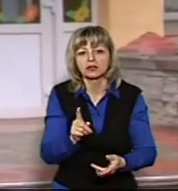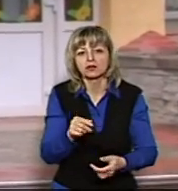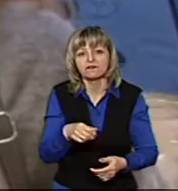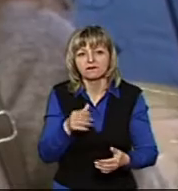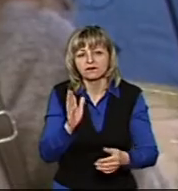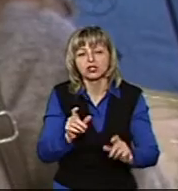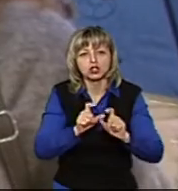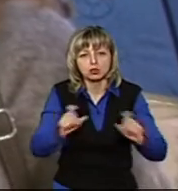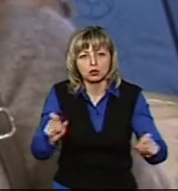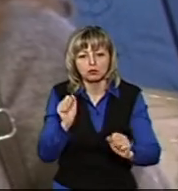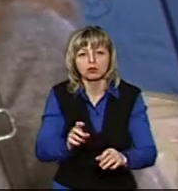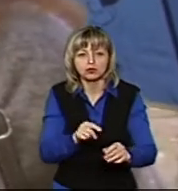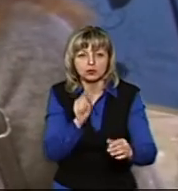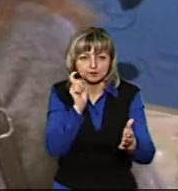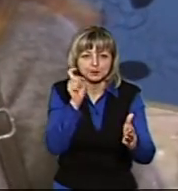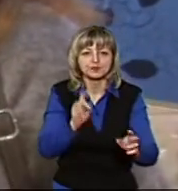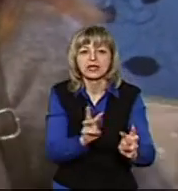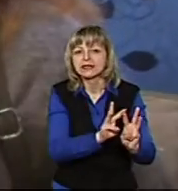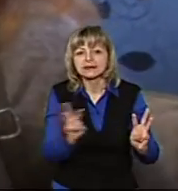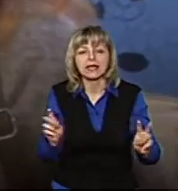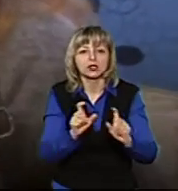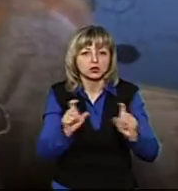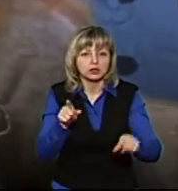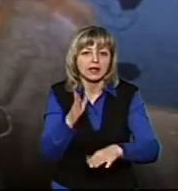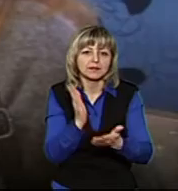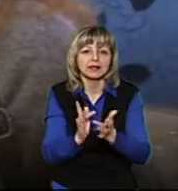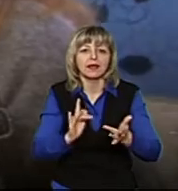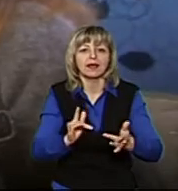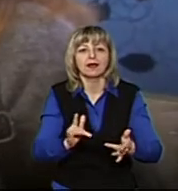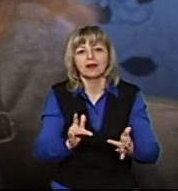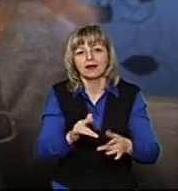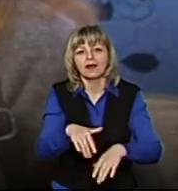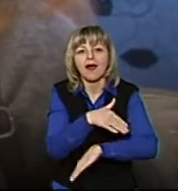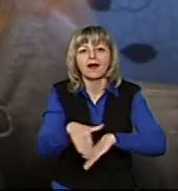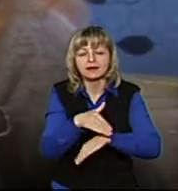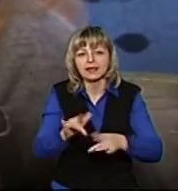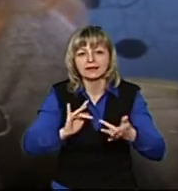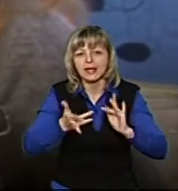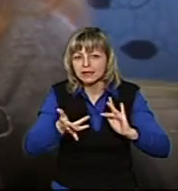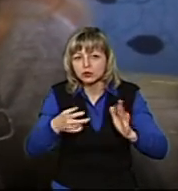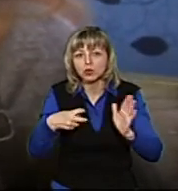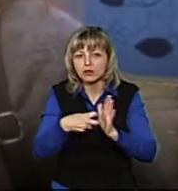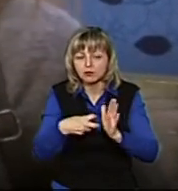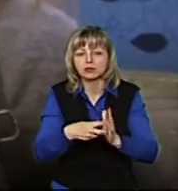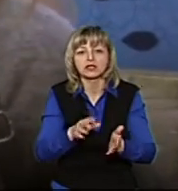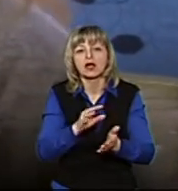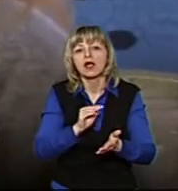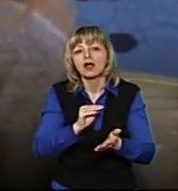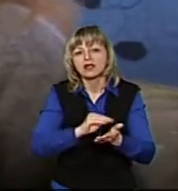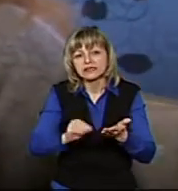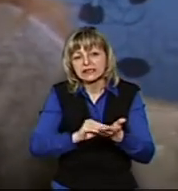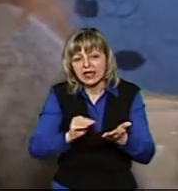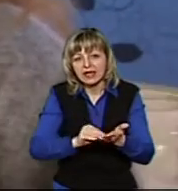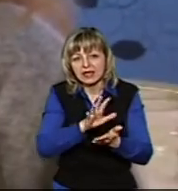освіти. Можна зайти на сайт школи, там є адреса електронна, є електронна заява, яку ми написали, і відправили,